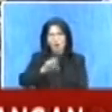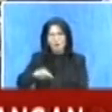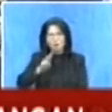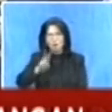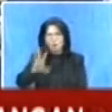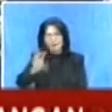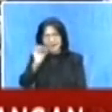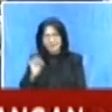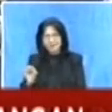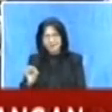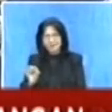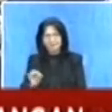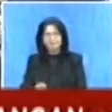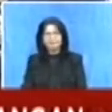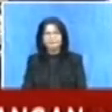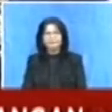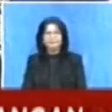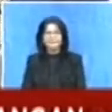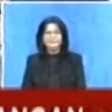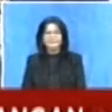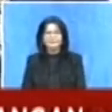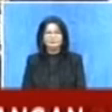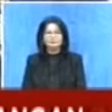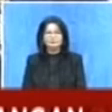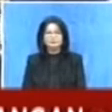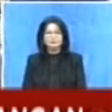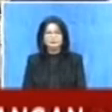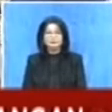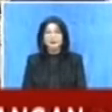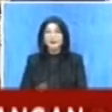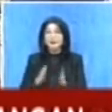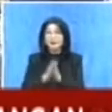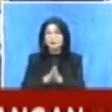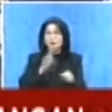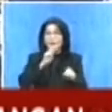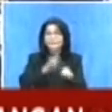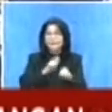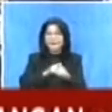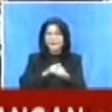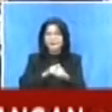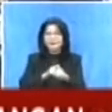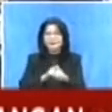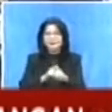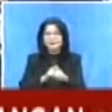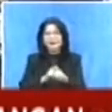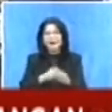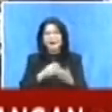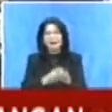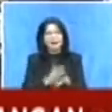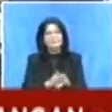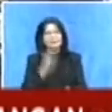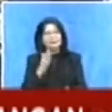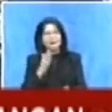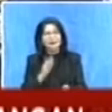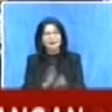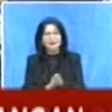2,25% dari plafon dana alokasi umum nasional, disertai dengan perbaikan dan penajaman kebijakan dalam